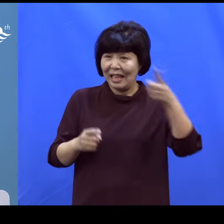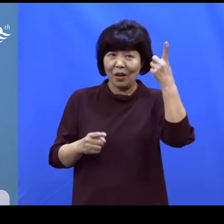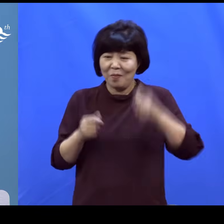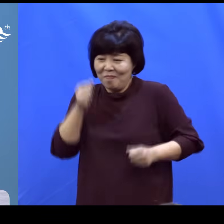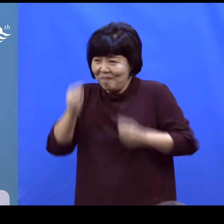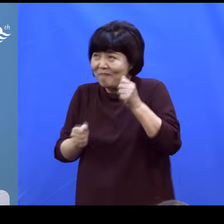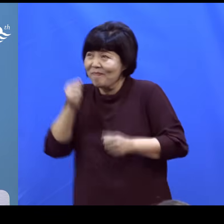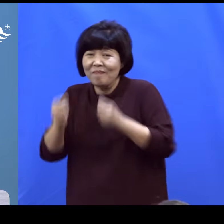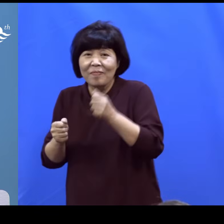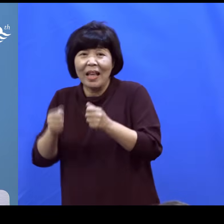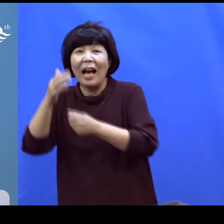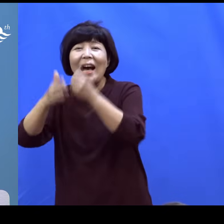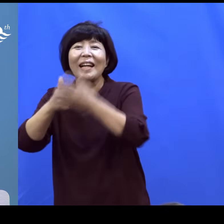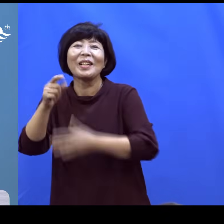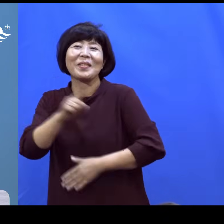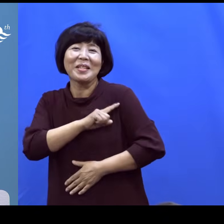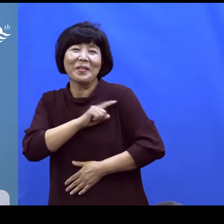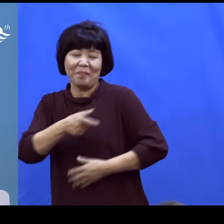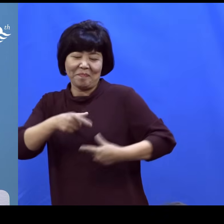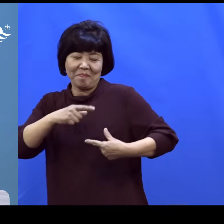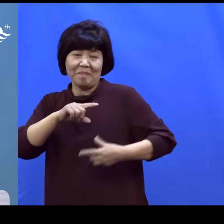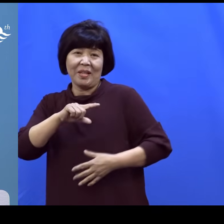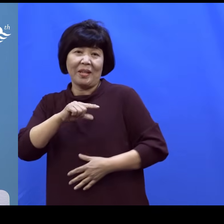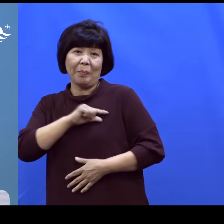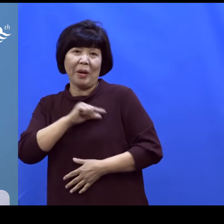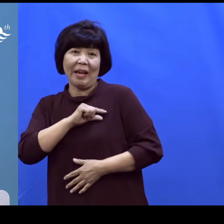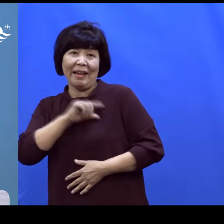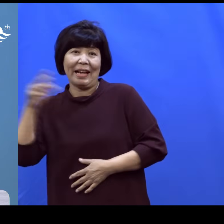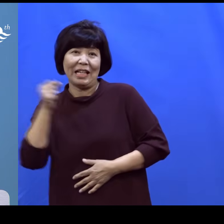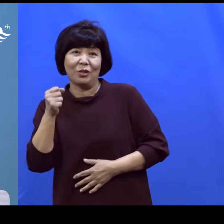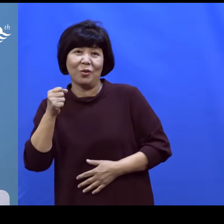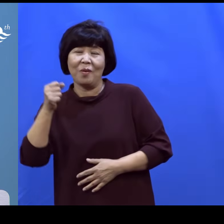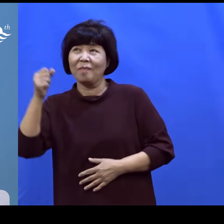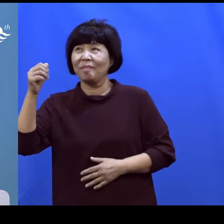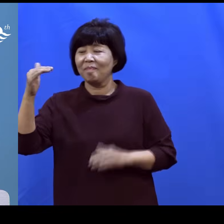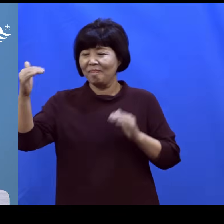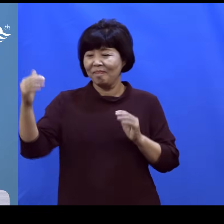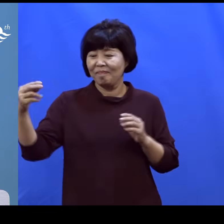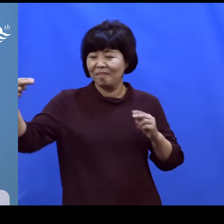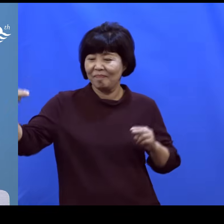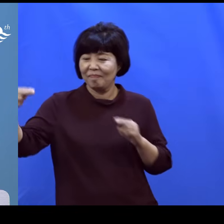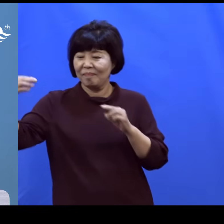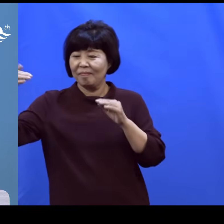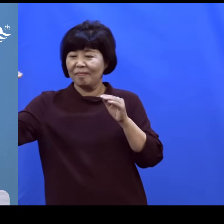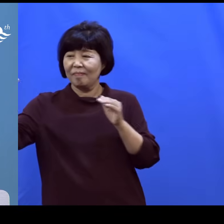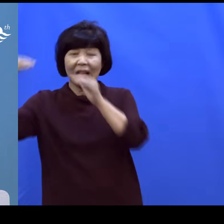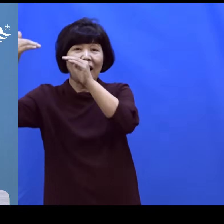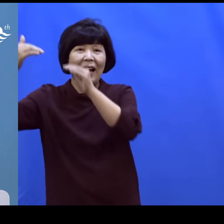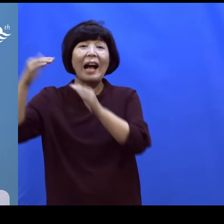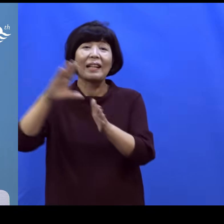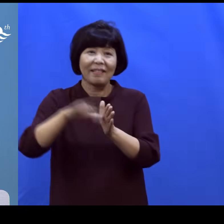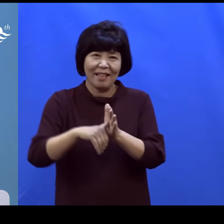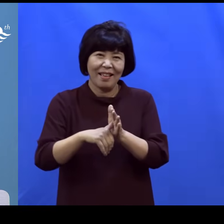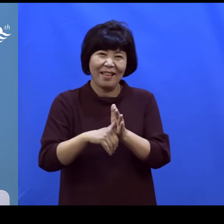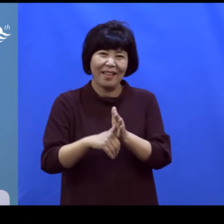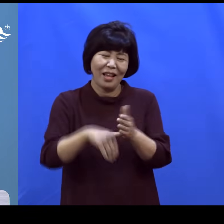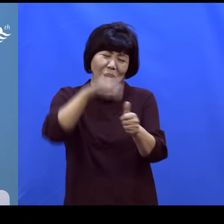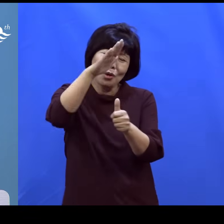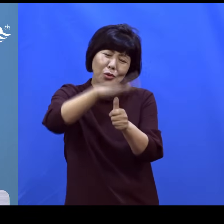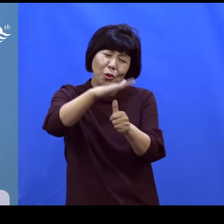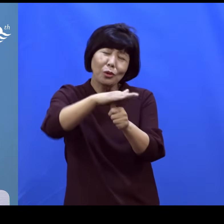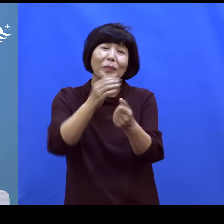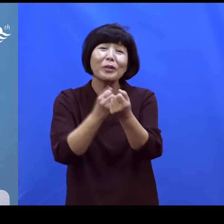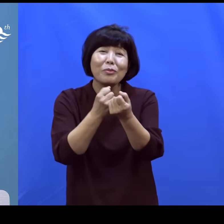달려갑니다. 하나님이 그 소년 다윗을 그대로 두실까요? 당신의 영광, 이름을 위하여 달려가는 소년 다윗의